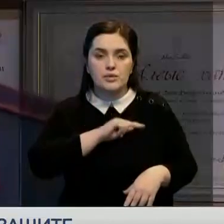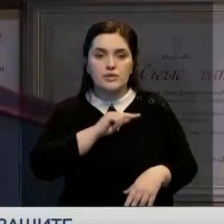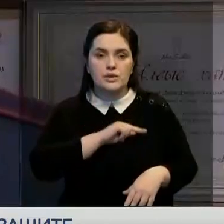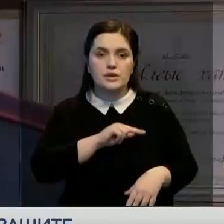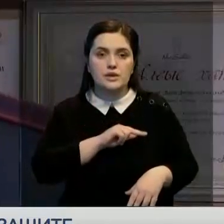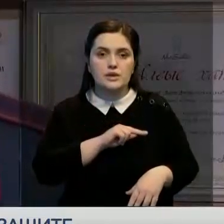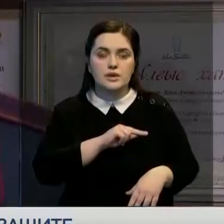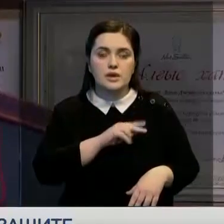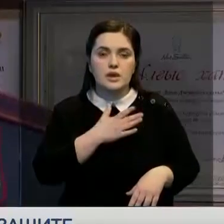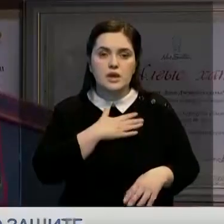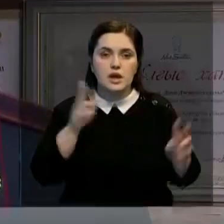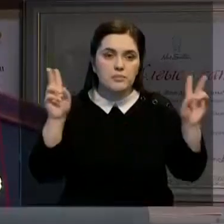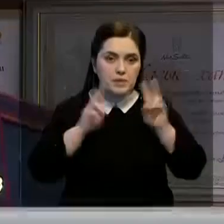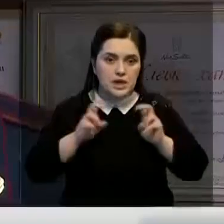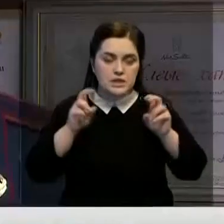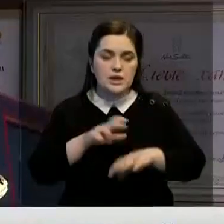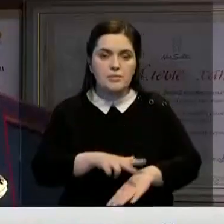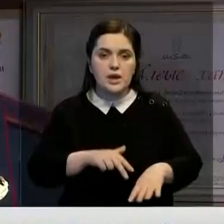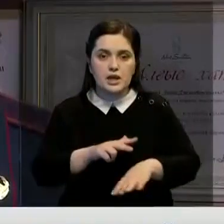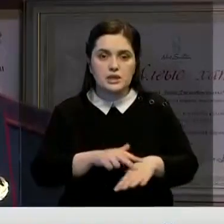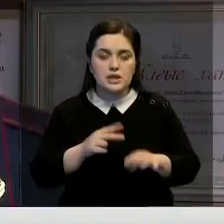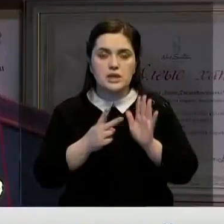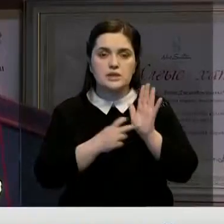нашими инспекторами полиции.